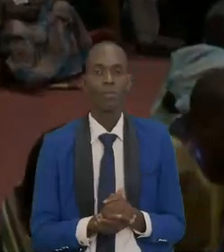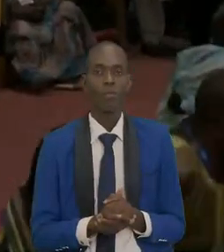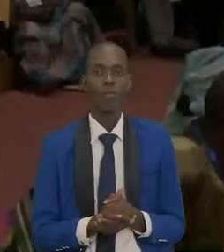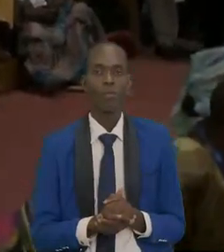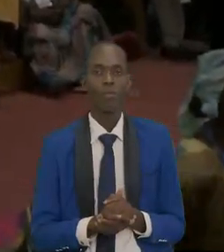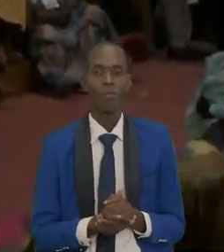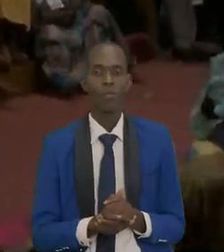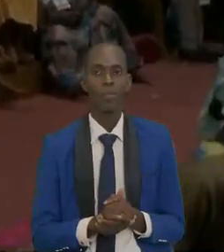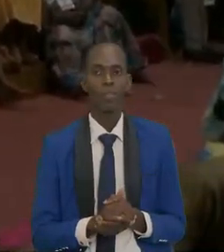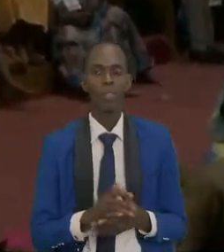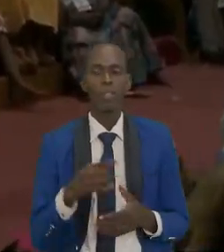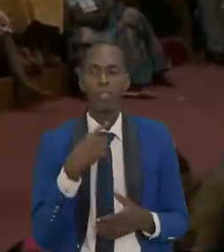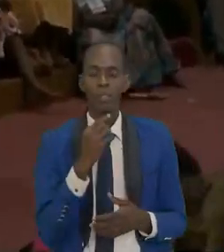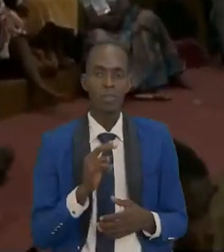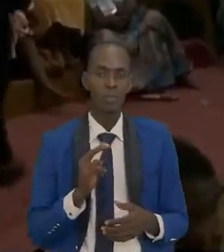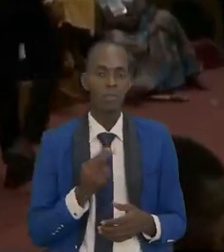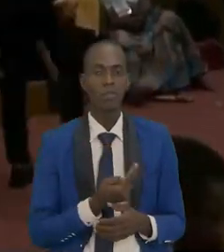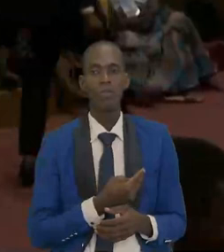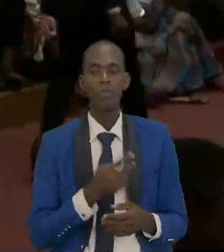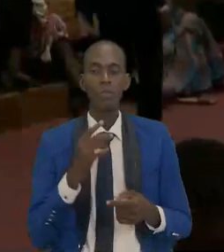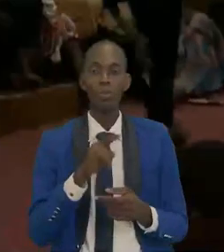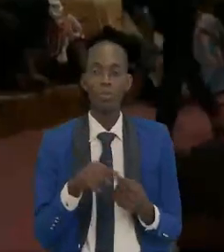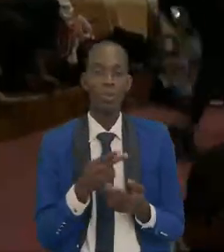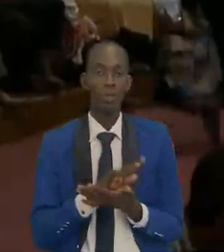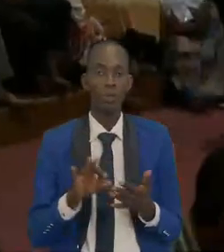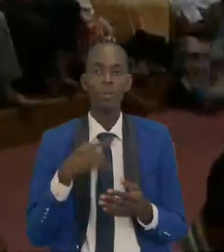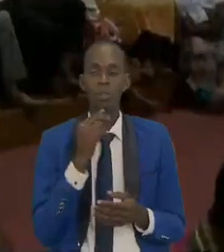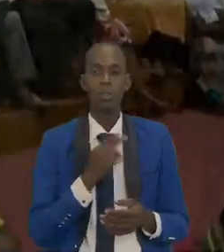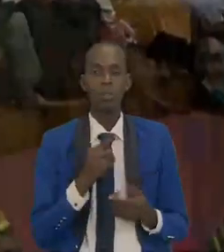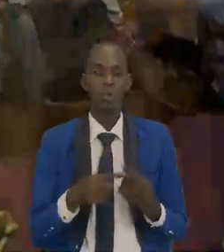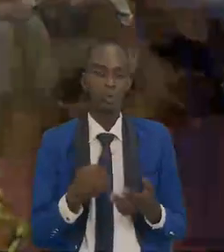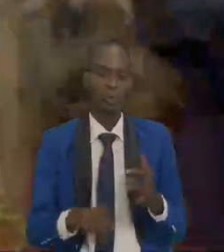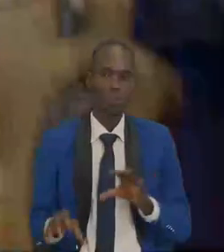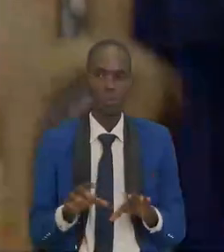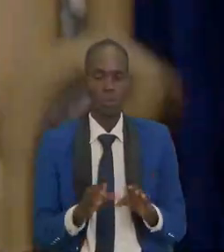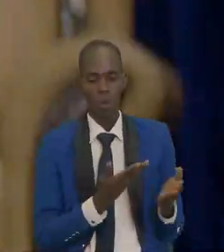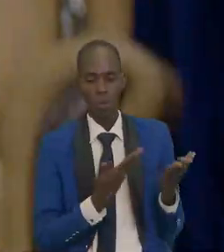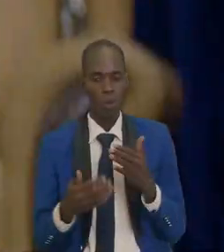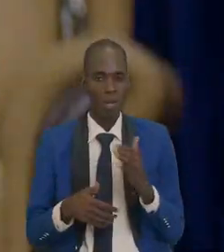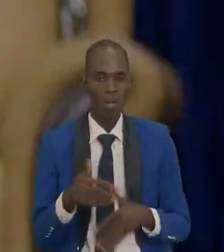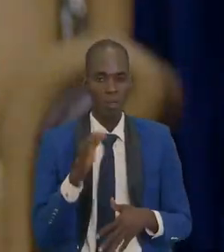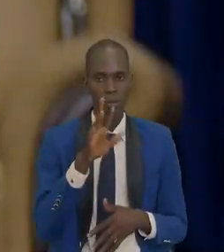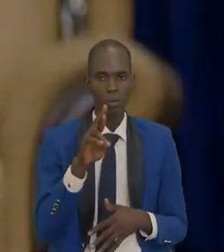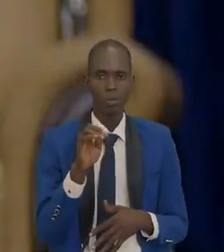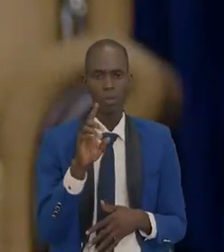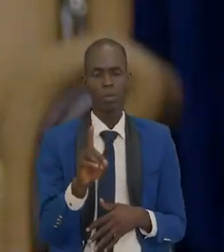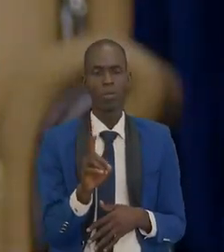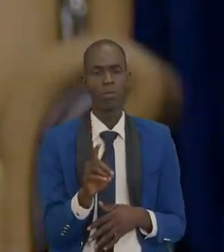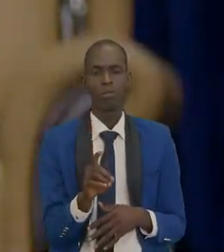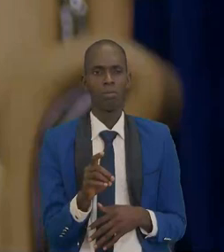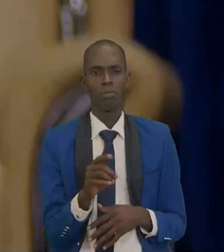Dieu nous dit toujours ce que nous pouvons faire. Étant la verge, je peux faire ça.